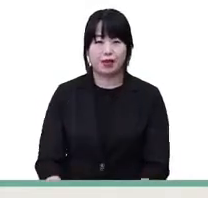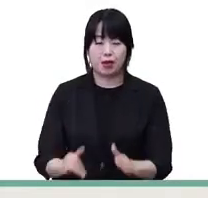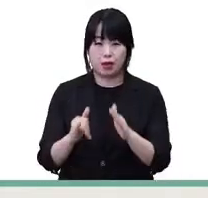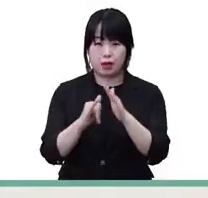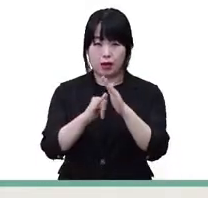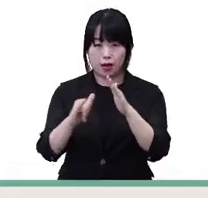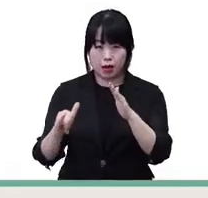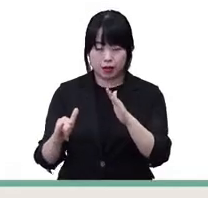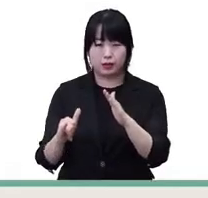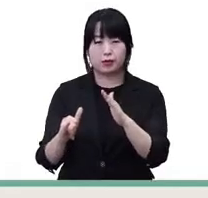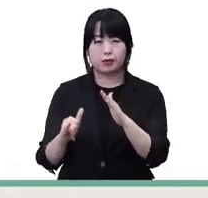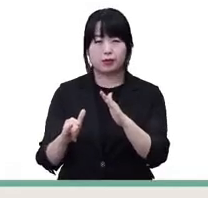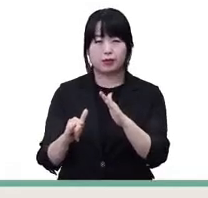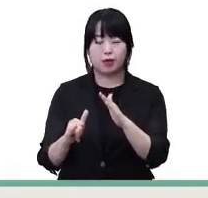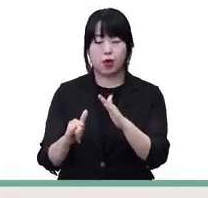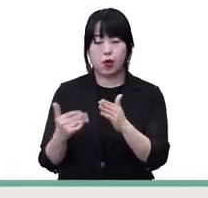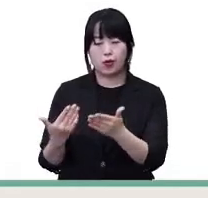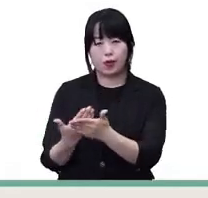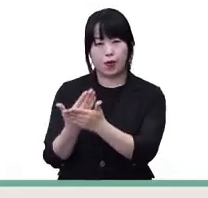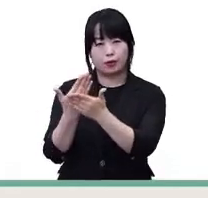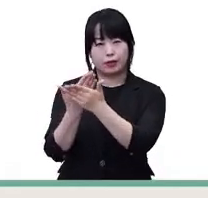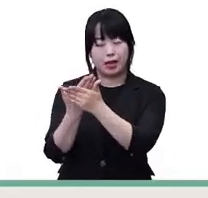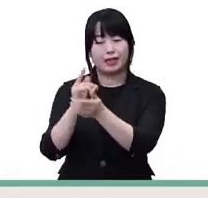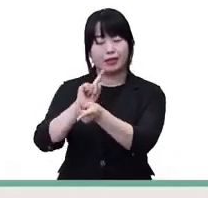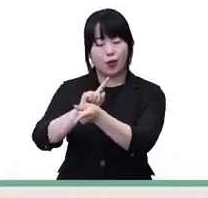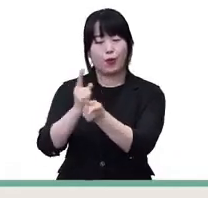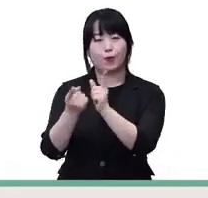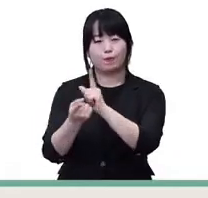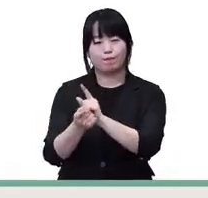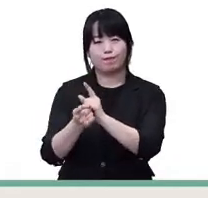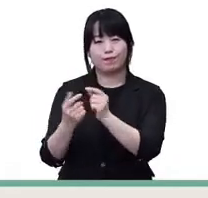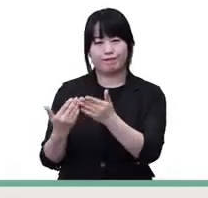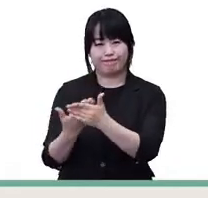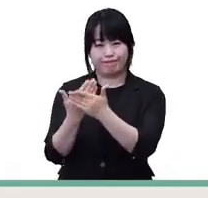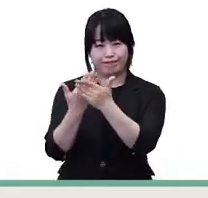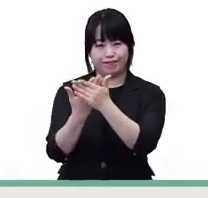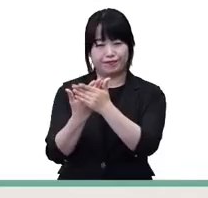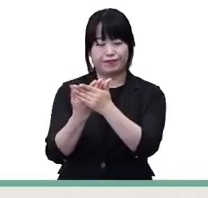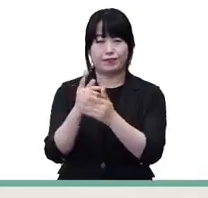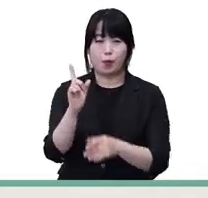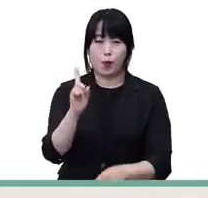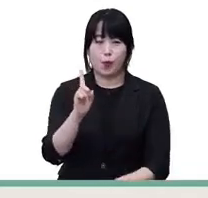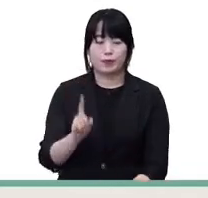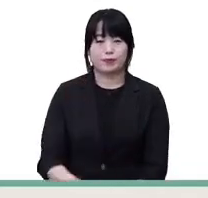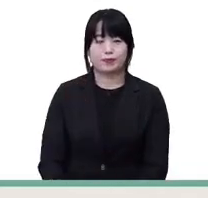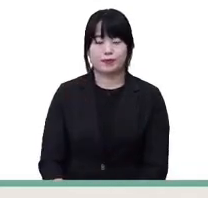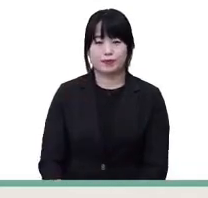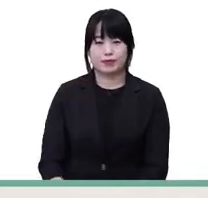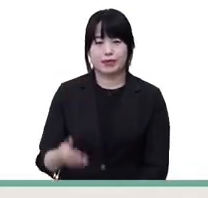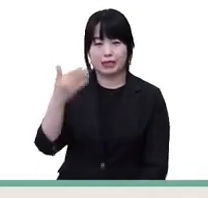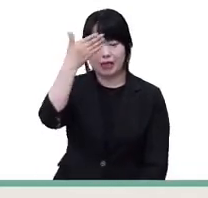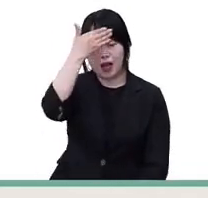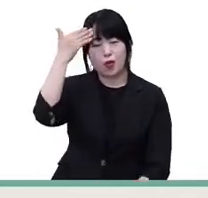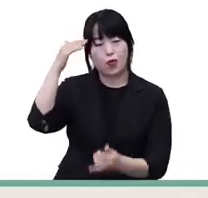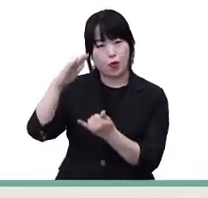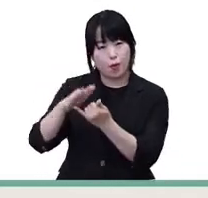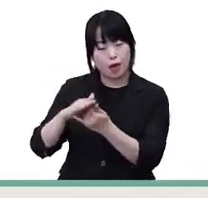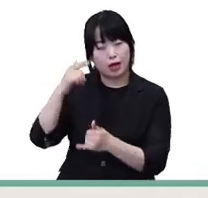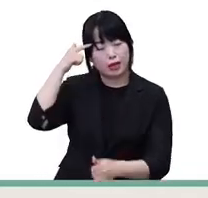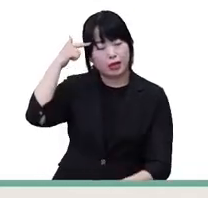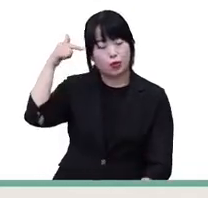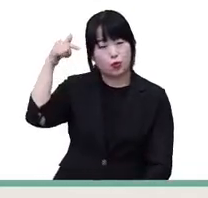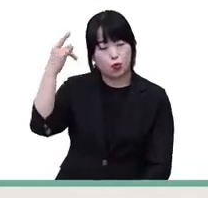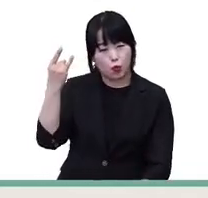가정에서 그래서 저는 서로 성장하기를 많이 말씀을 드립니다. 청소년기만 아이가 뇌를